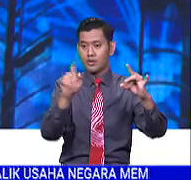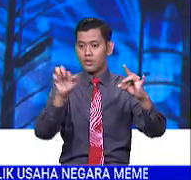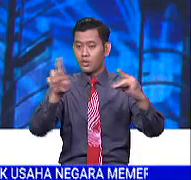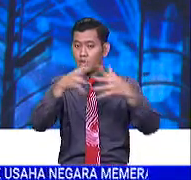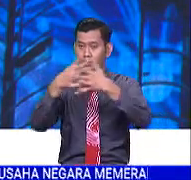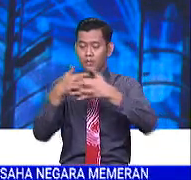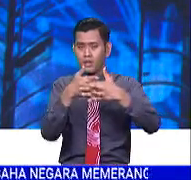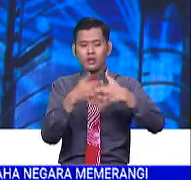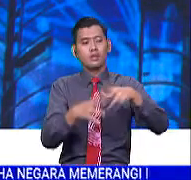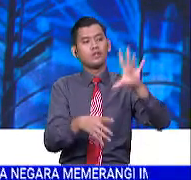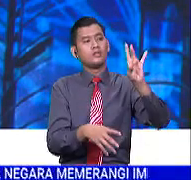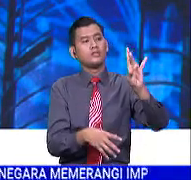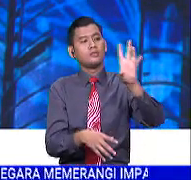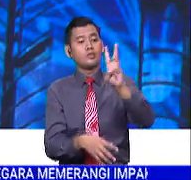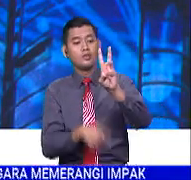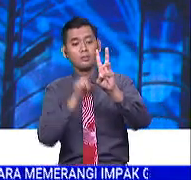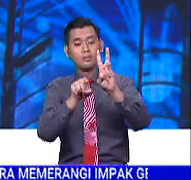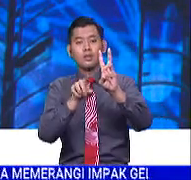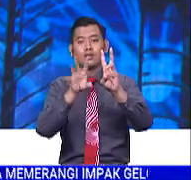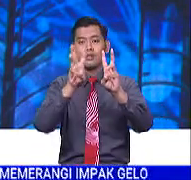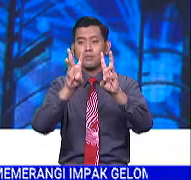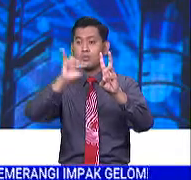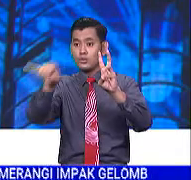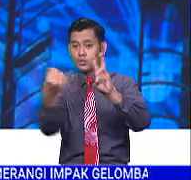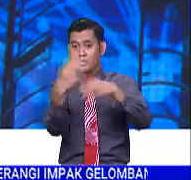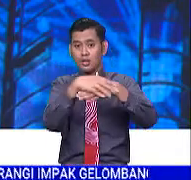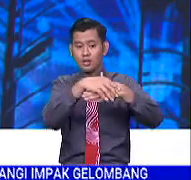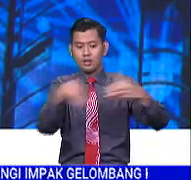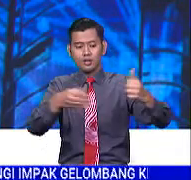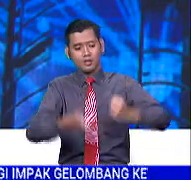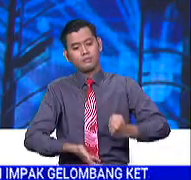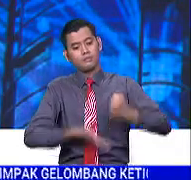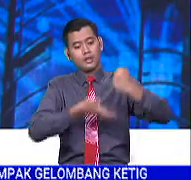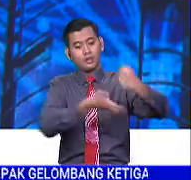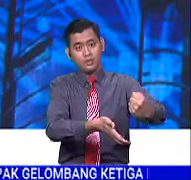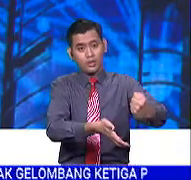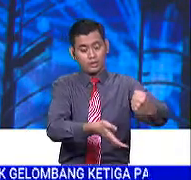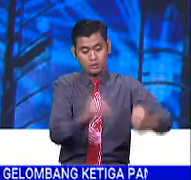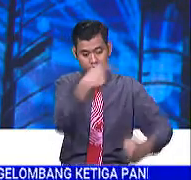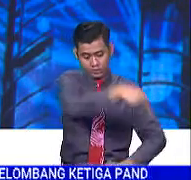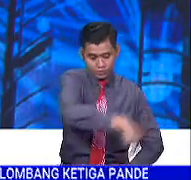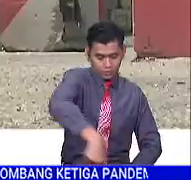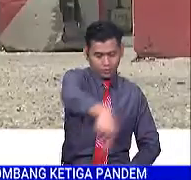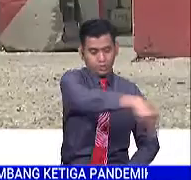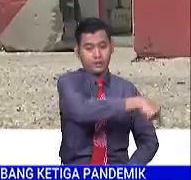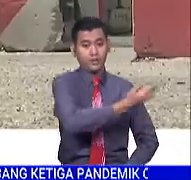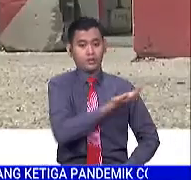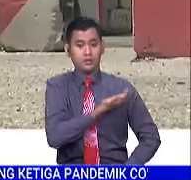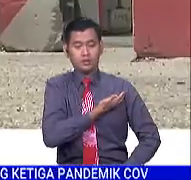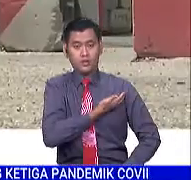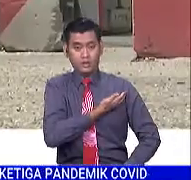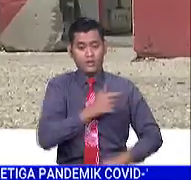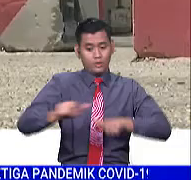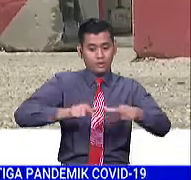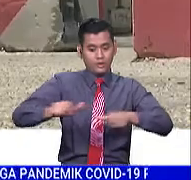atau kira-kira r6.6 juta untuk bantuan kemanusiaan itu konvoi Lori membawa barangan bantuan